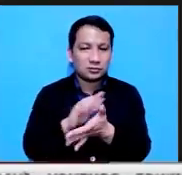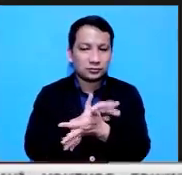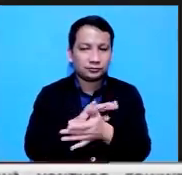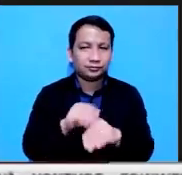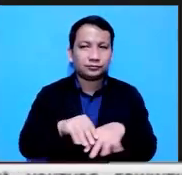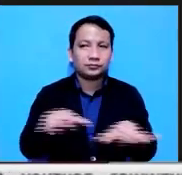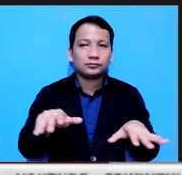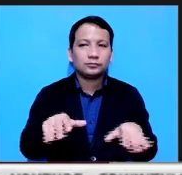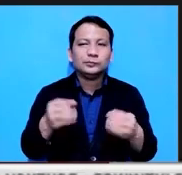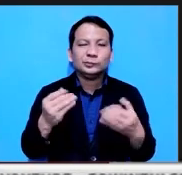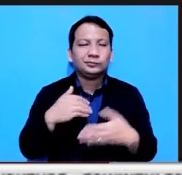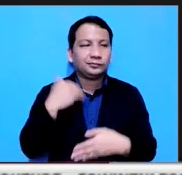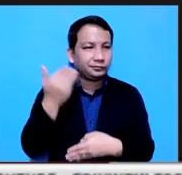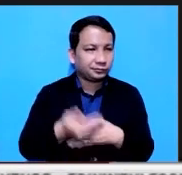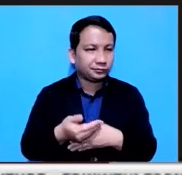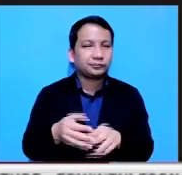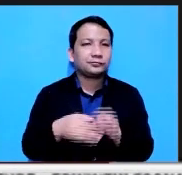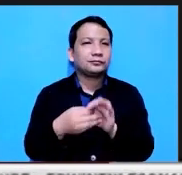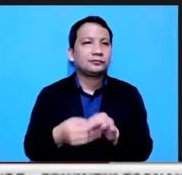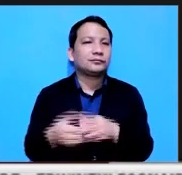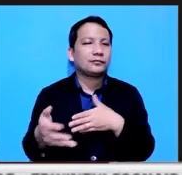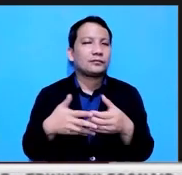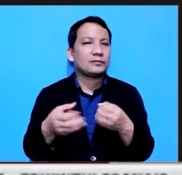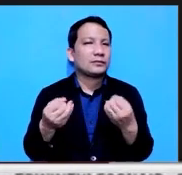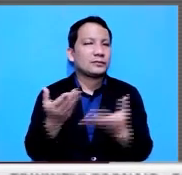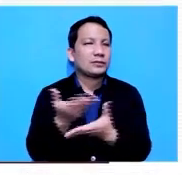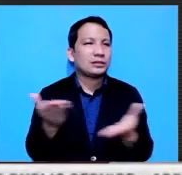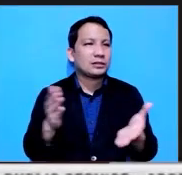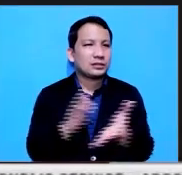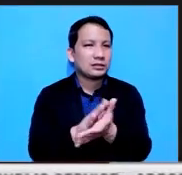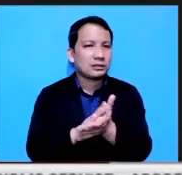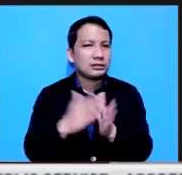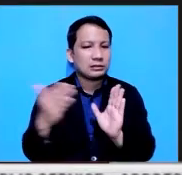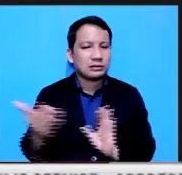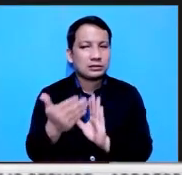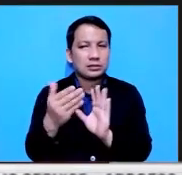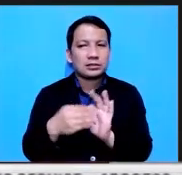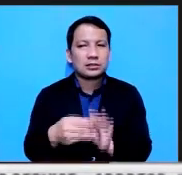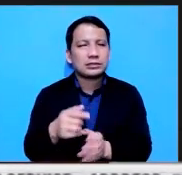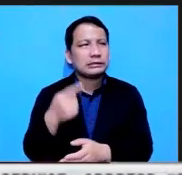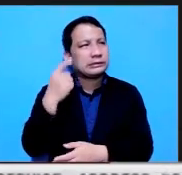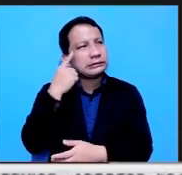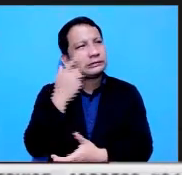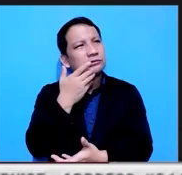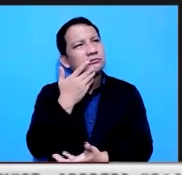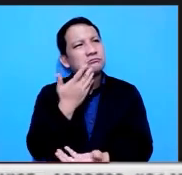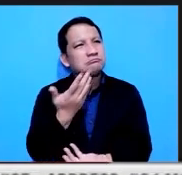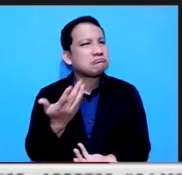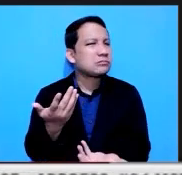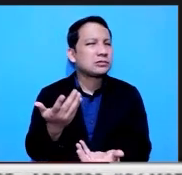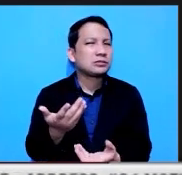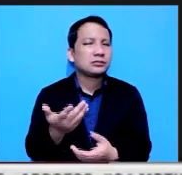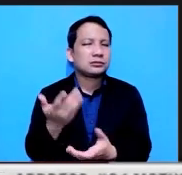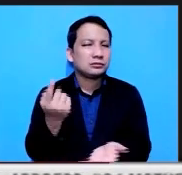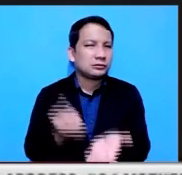lockdown. Karamihan na ng eskwela face-to-face na. Palagay ko, yung diskusyon na yan,